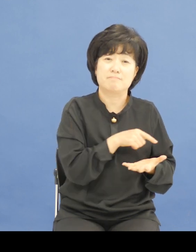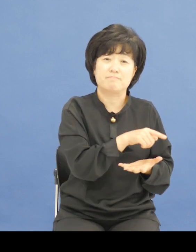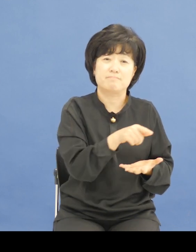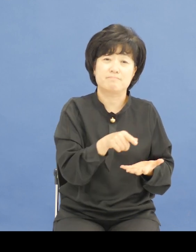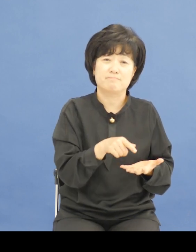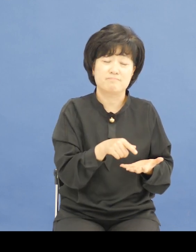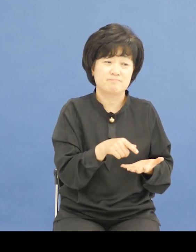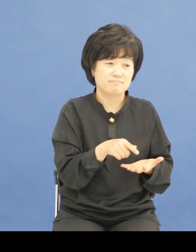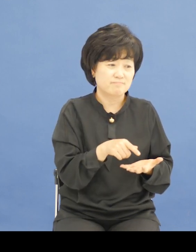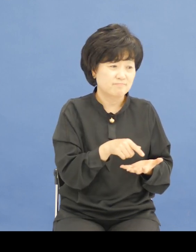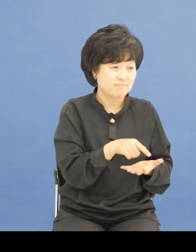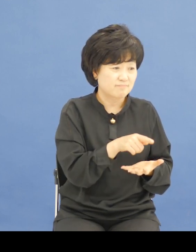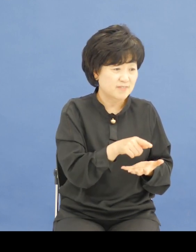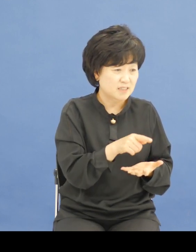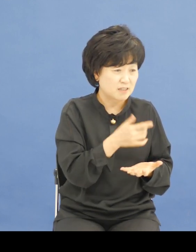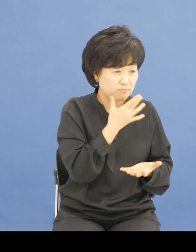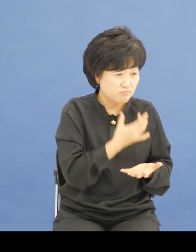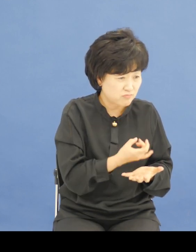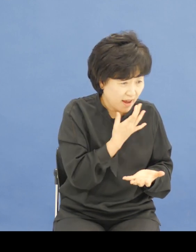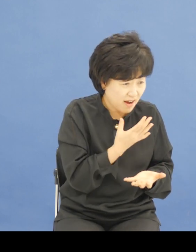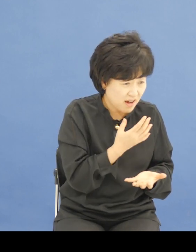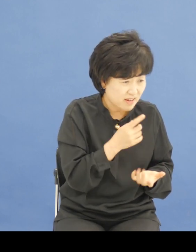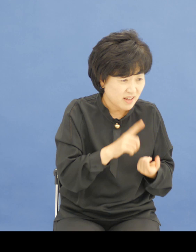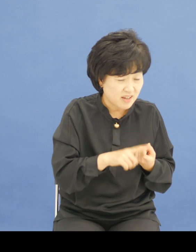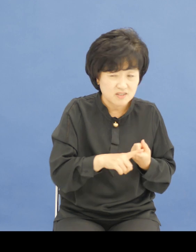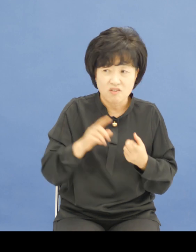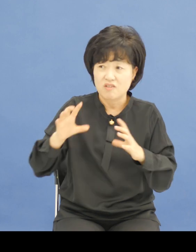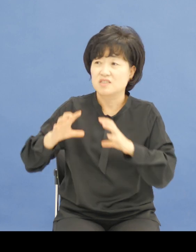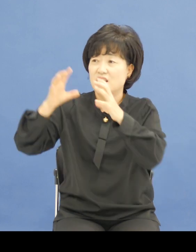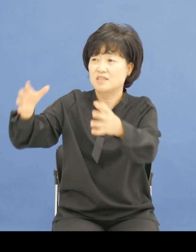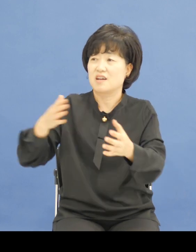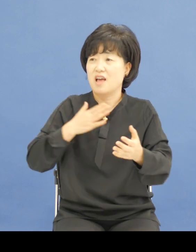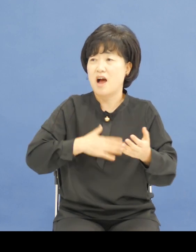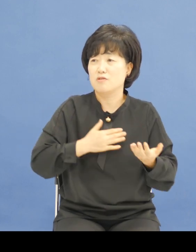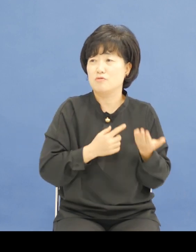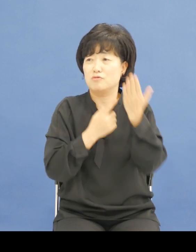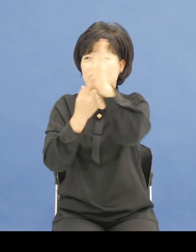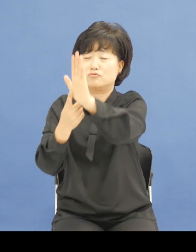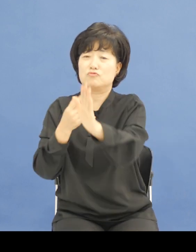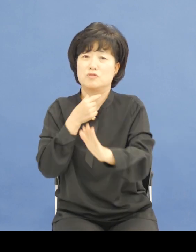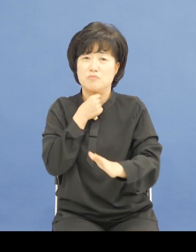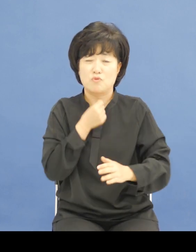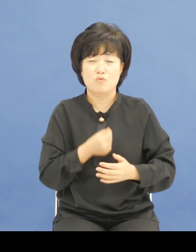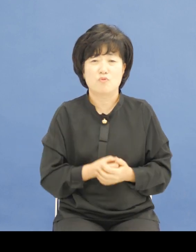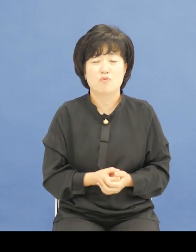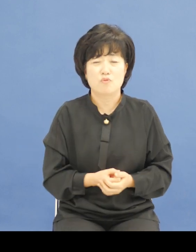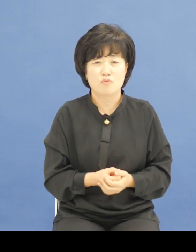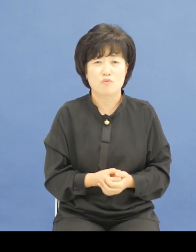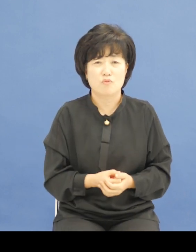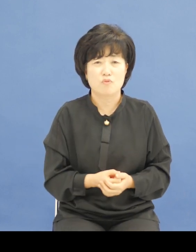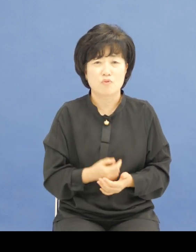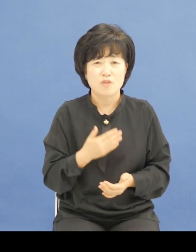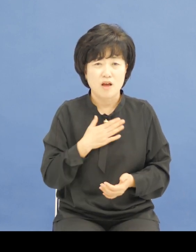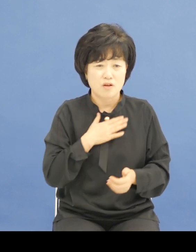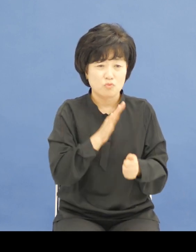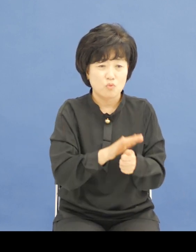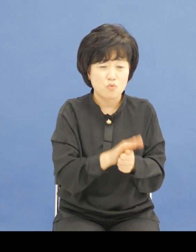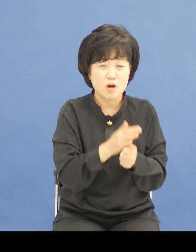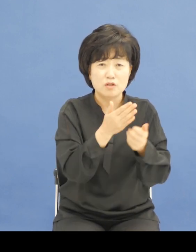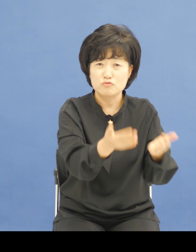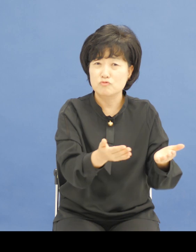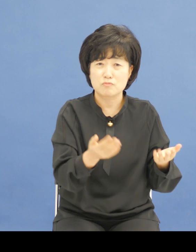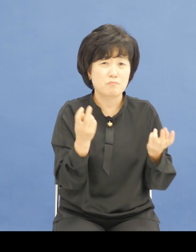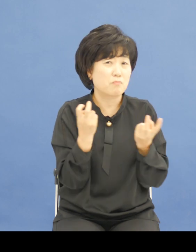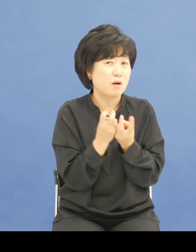그 참상을 세상에 알리고도 싶고, 그리고 제가 뭐 할 수 있는 것이 별로 없죠.